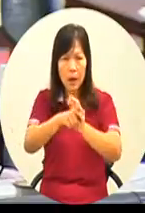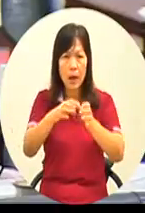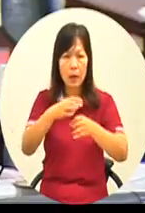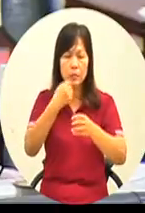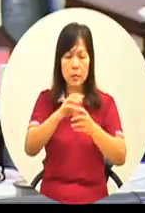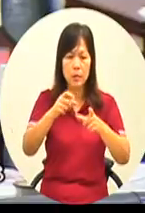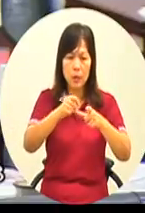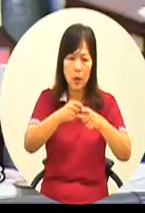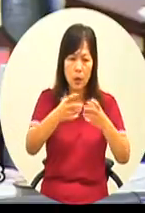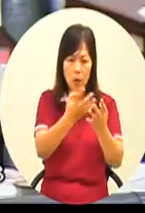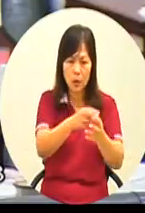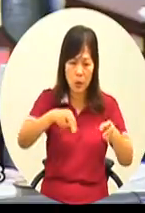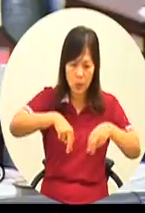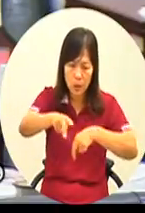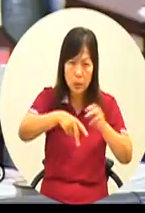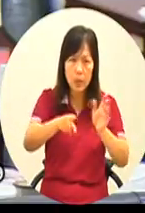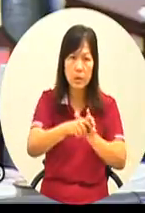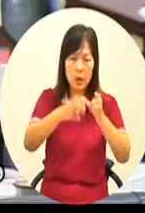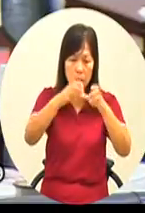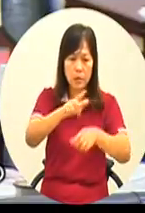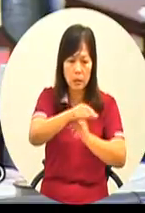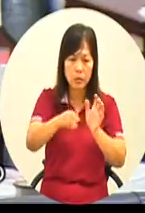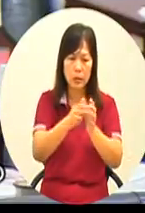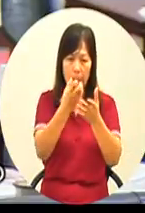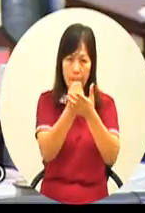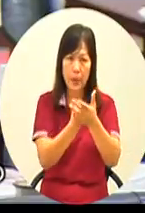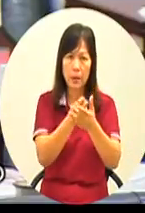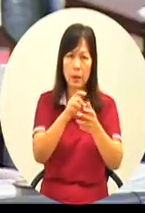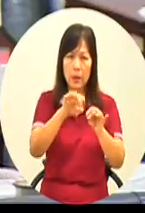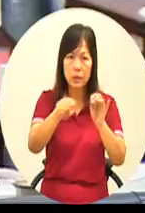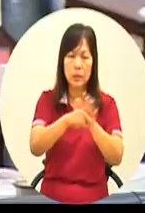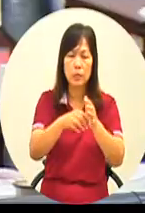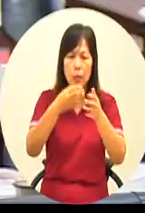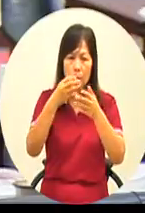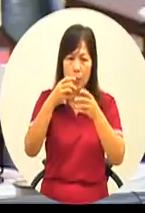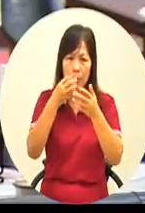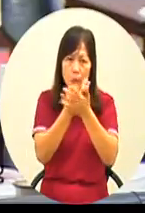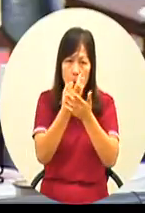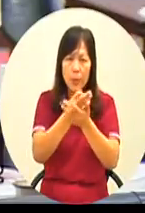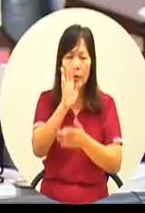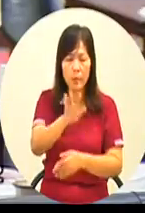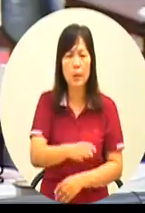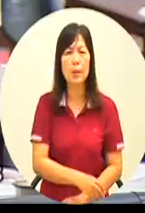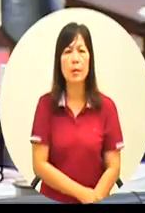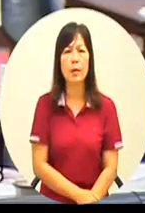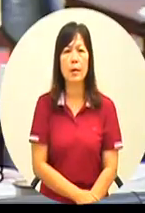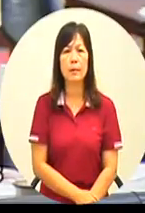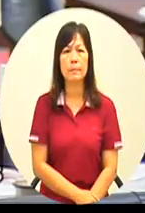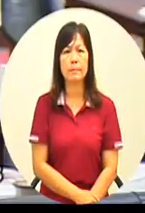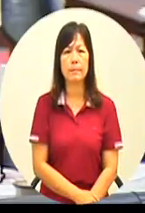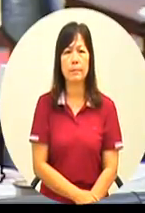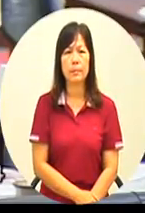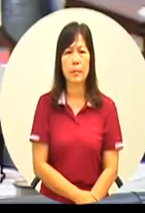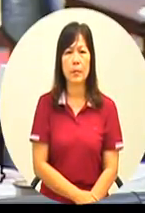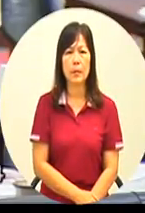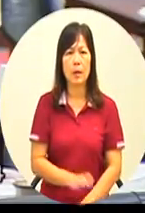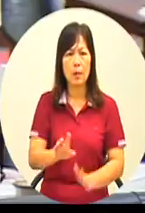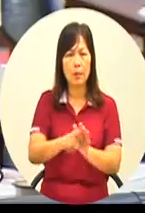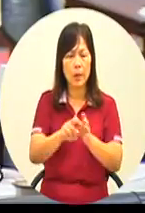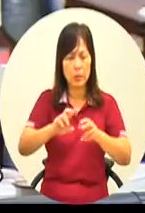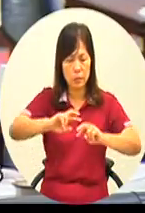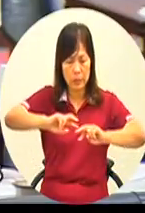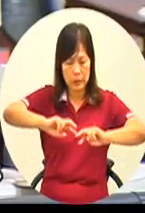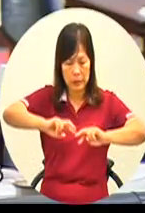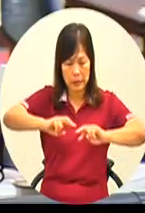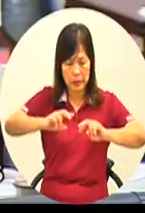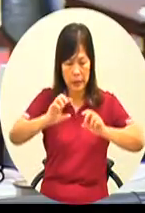道，或者是你是一个公共设施保留地，这个都是有减免地价税的。那所以我们在整个地价税的调幅过程